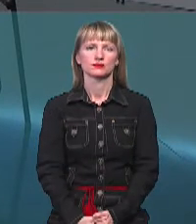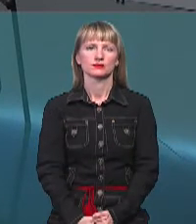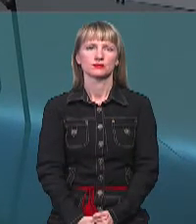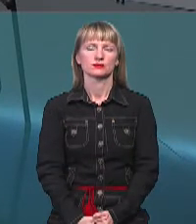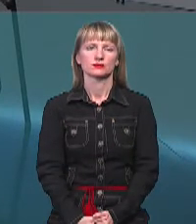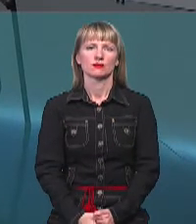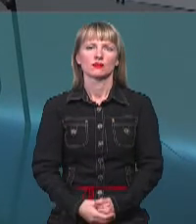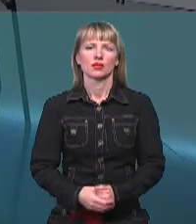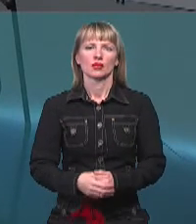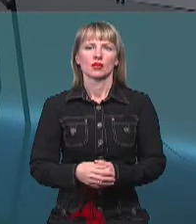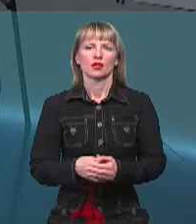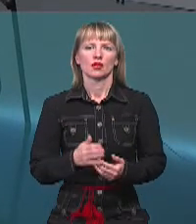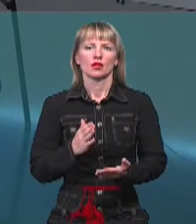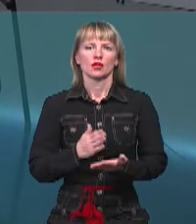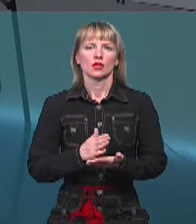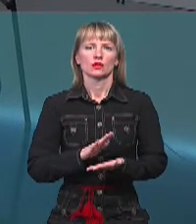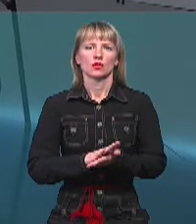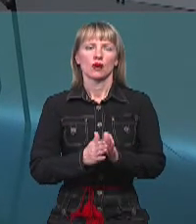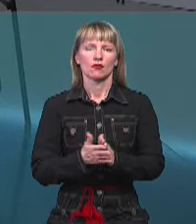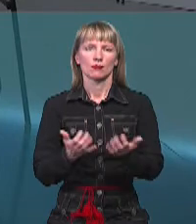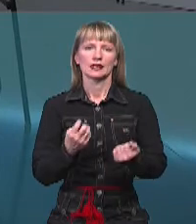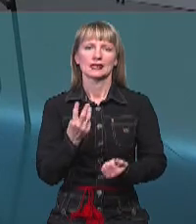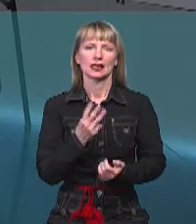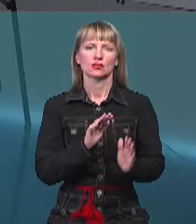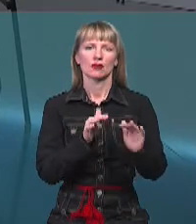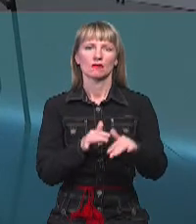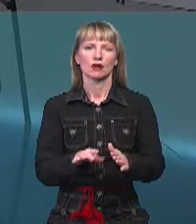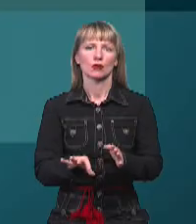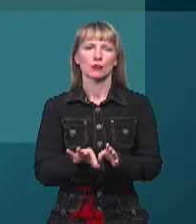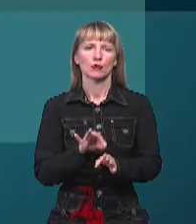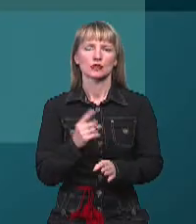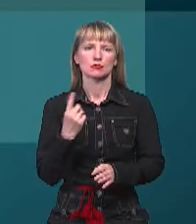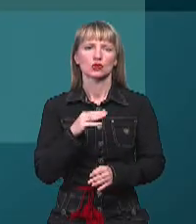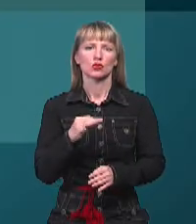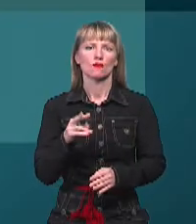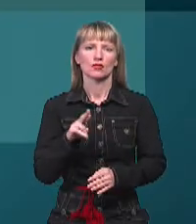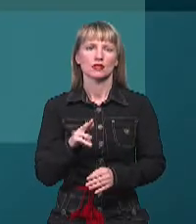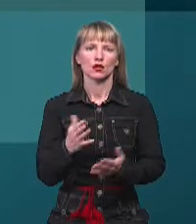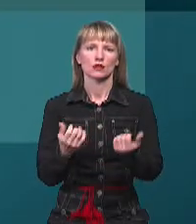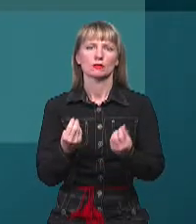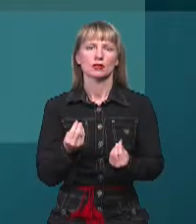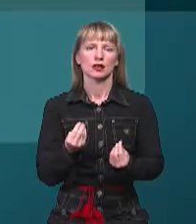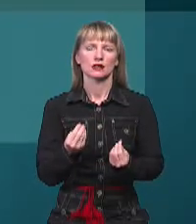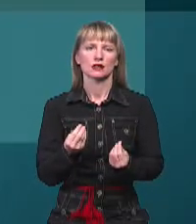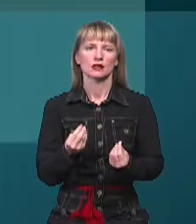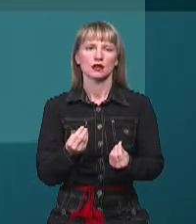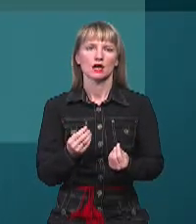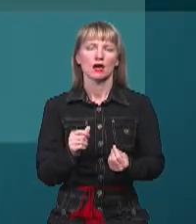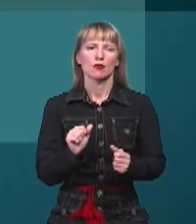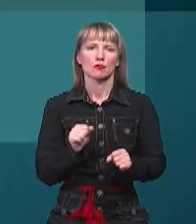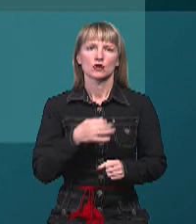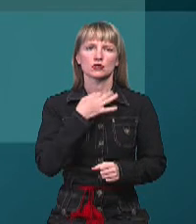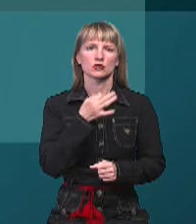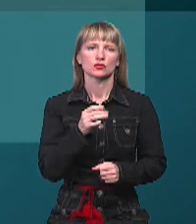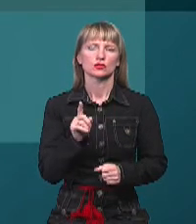Наш заклад підписав договір уже в другу хвилю. Ми почали із 1 жовтня отримувати кошти з НСЗУ. Можу сказати тільки те, що в